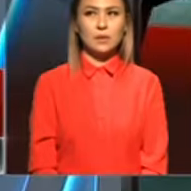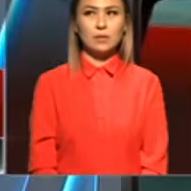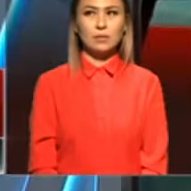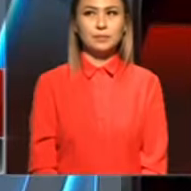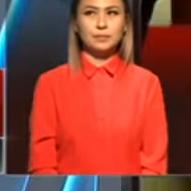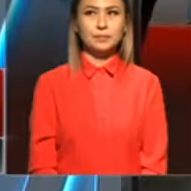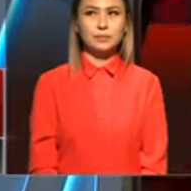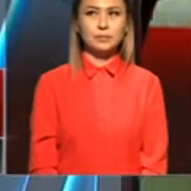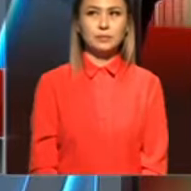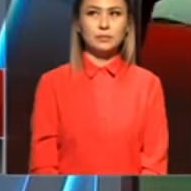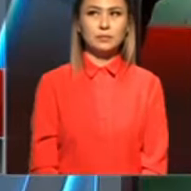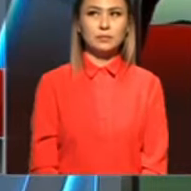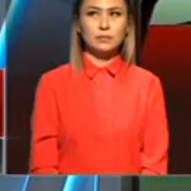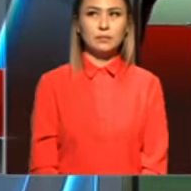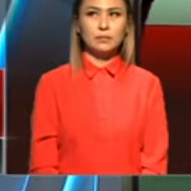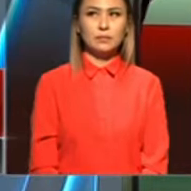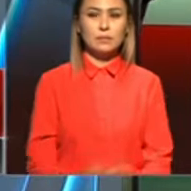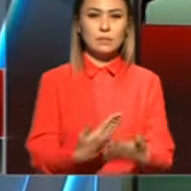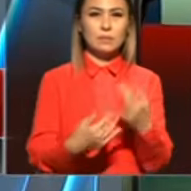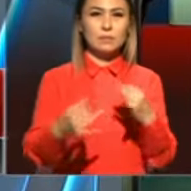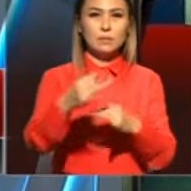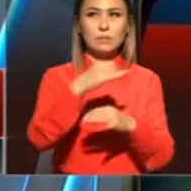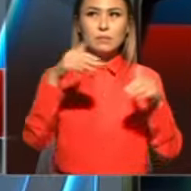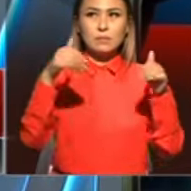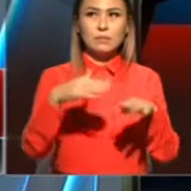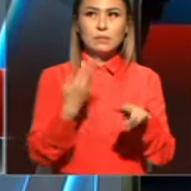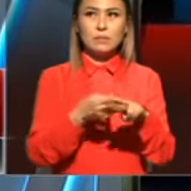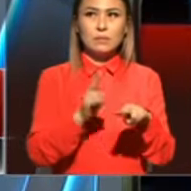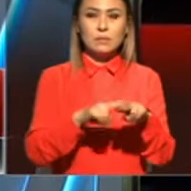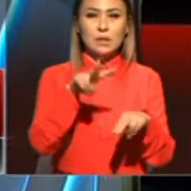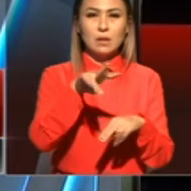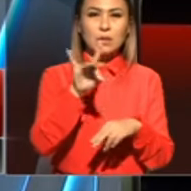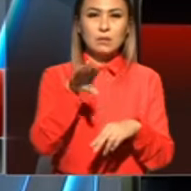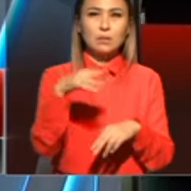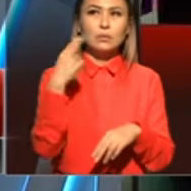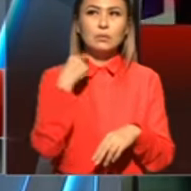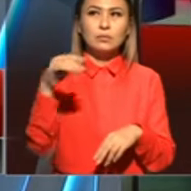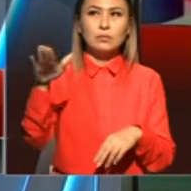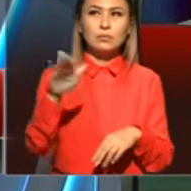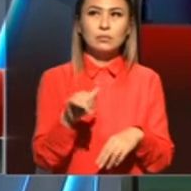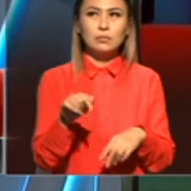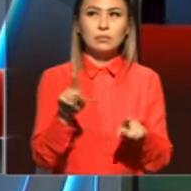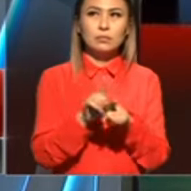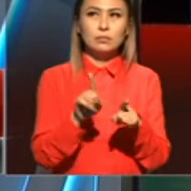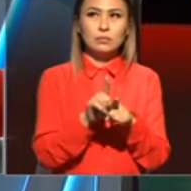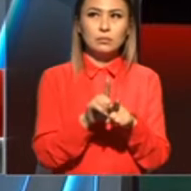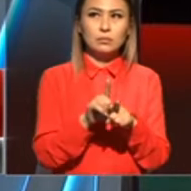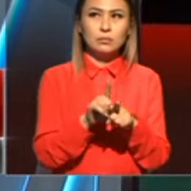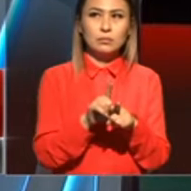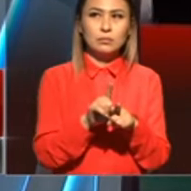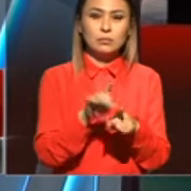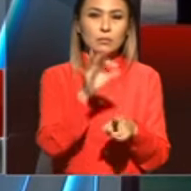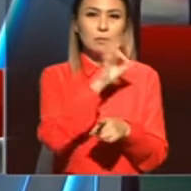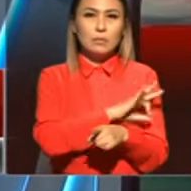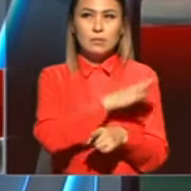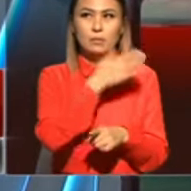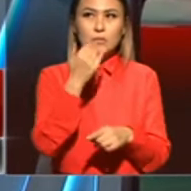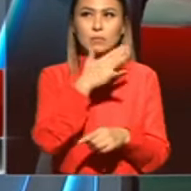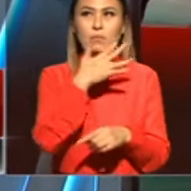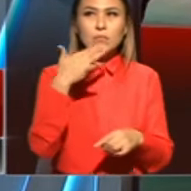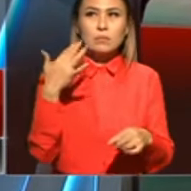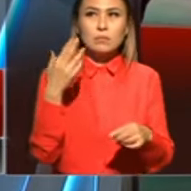мәселен Элертін мысалын терең талқылау керек. Элертін мысалы бойынша біз қарыз алдық та, ол қарызды игере алмайды. Ол ақшаны, көп